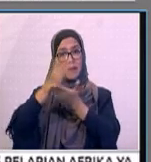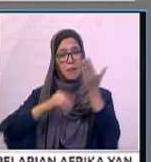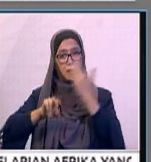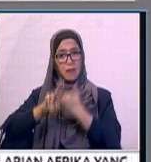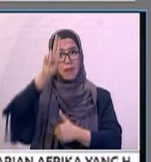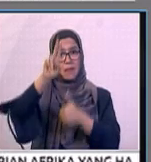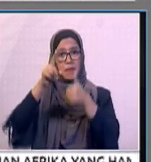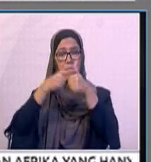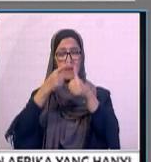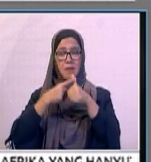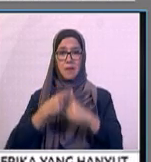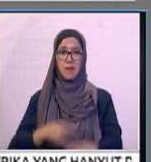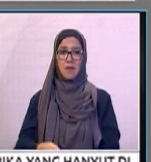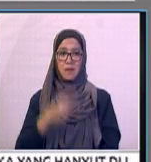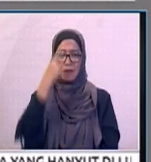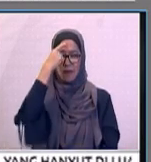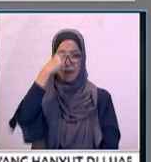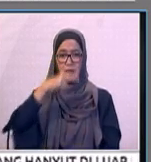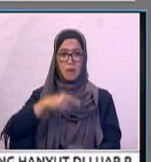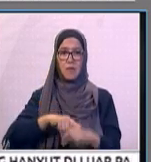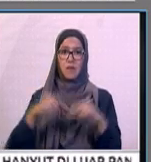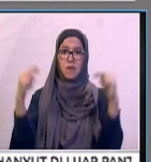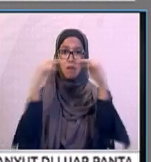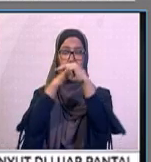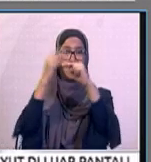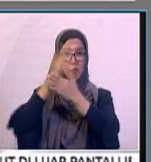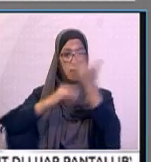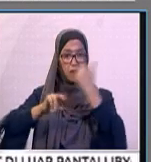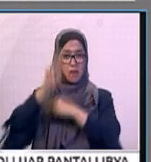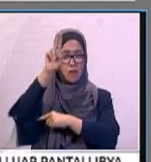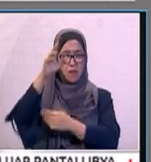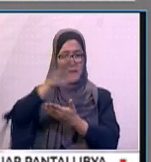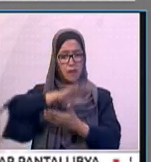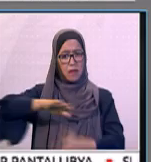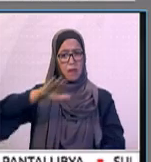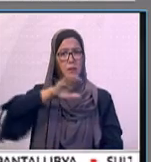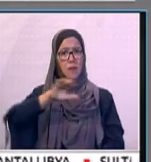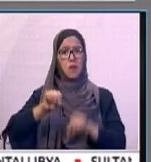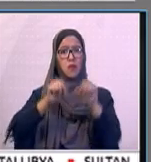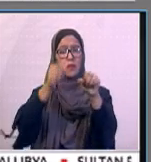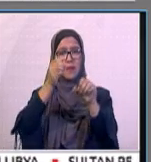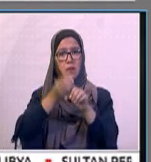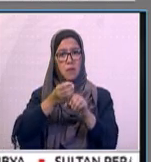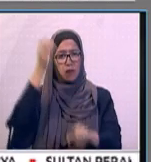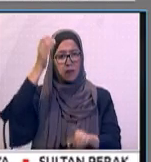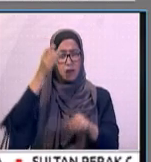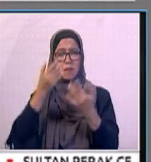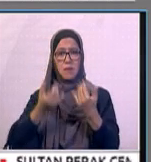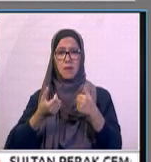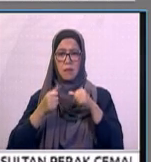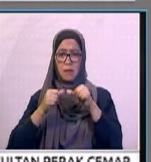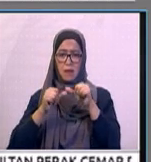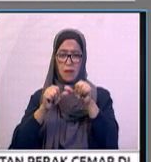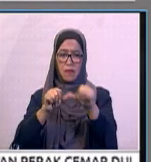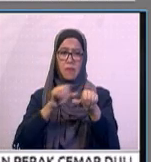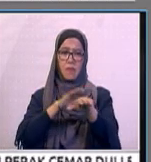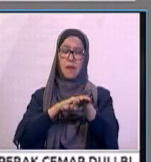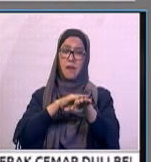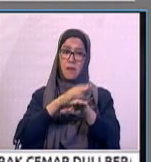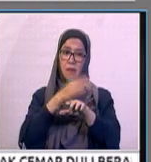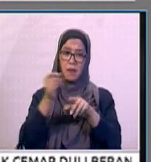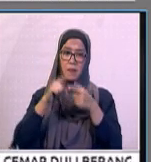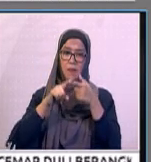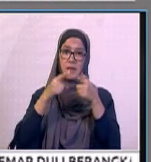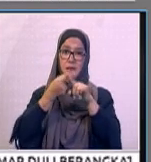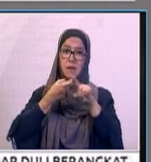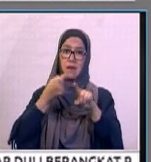Raya Plus Betara atau E2 sekitar Sungai Buloh, pada malam ini trafik masih lagi lancar bermula dari Sungai Buloh ke Rawang dan terus ke arah